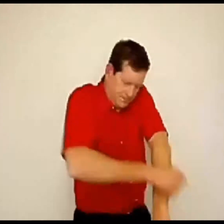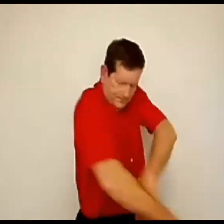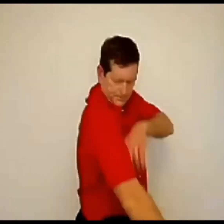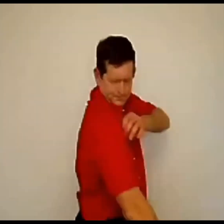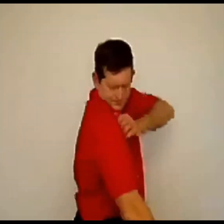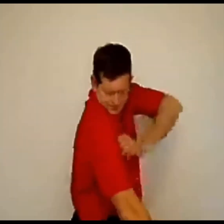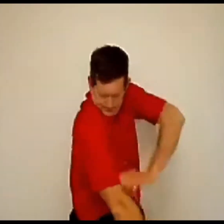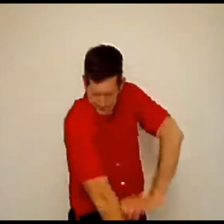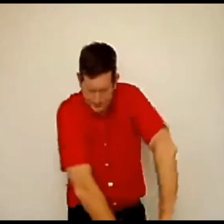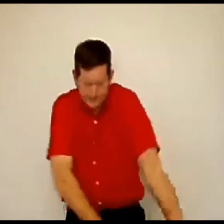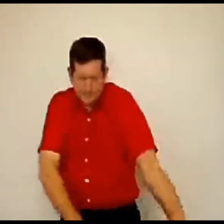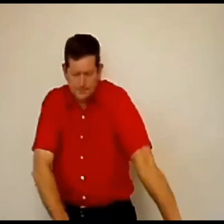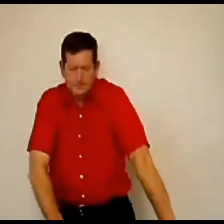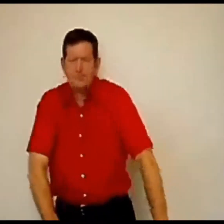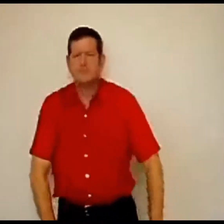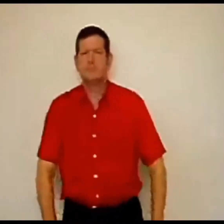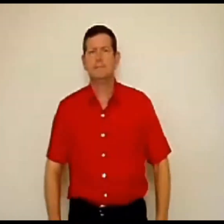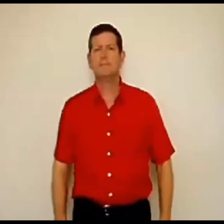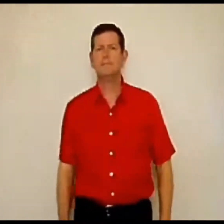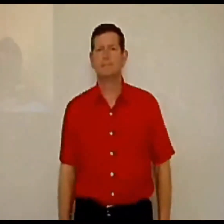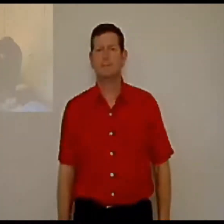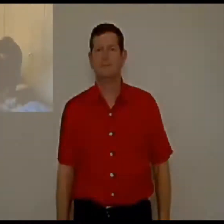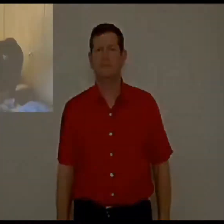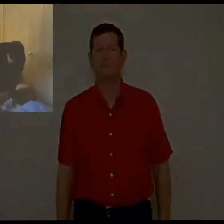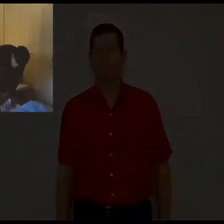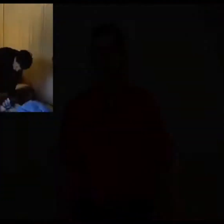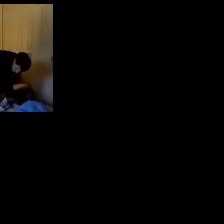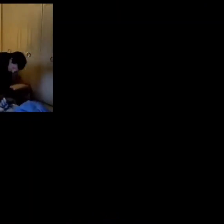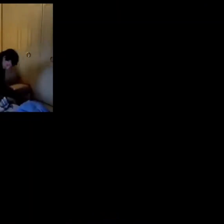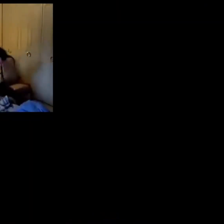Se déshabiller.